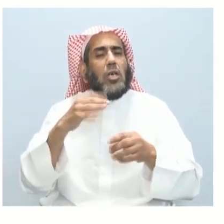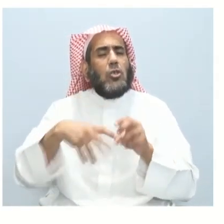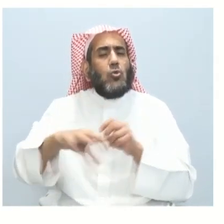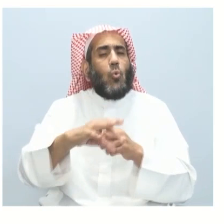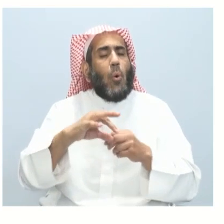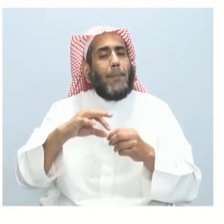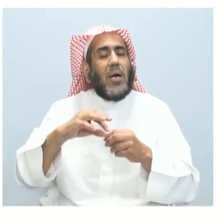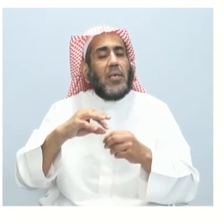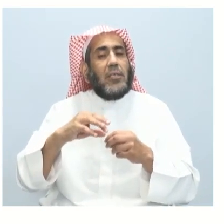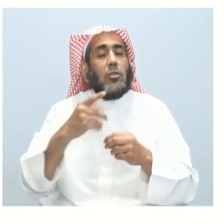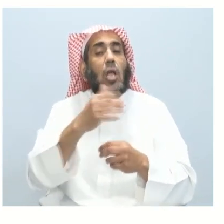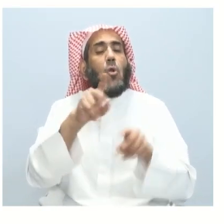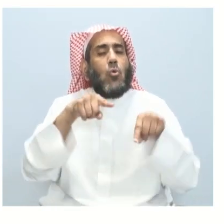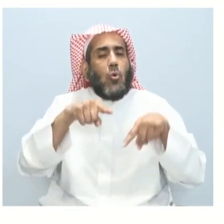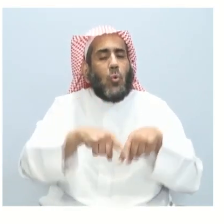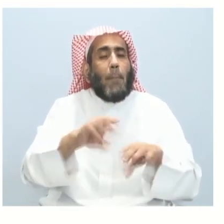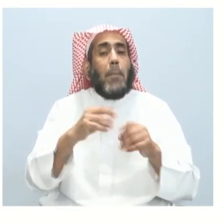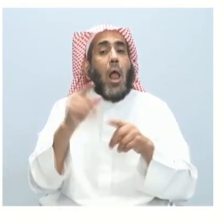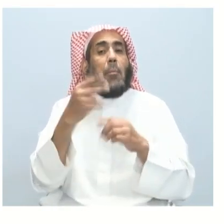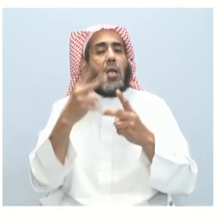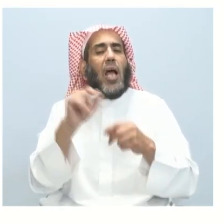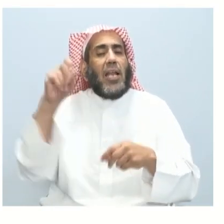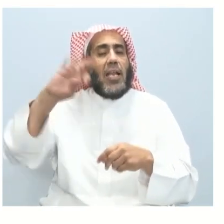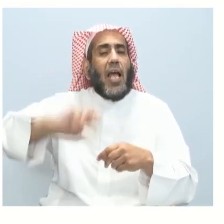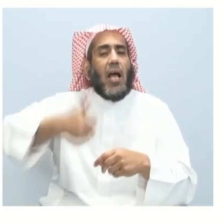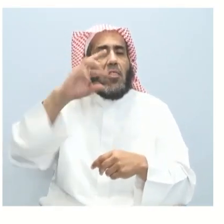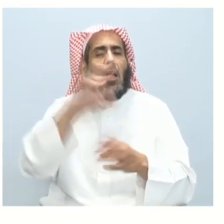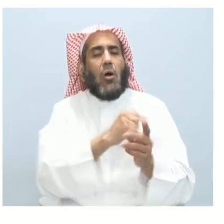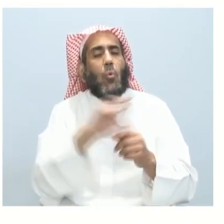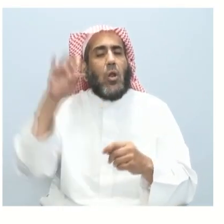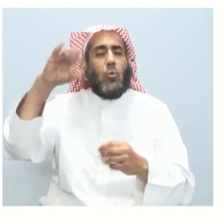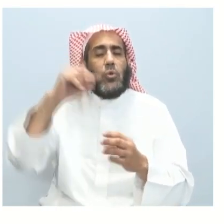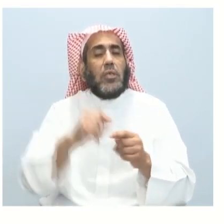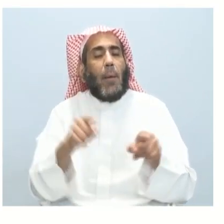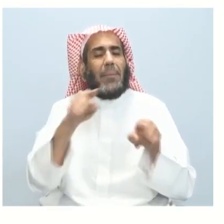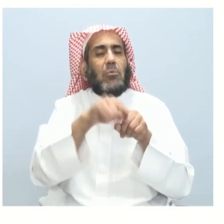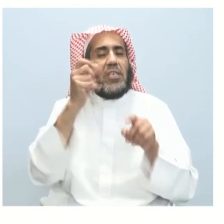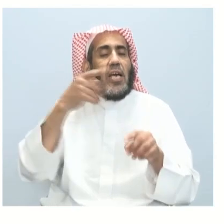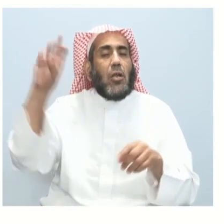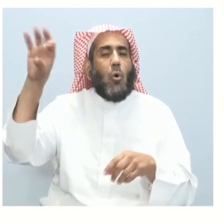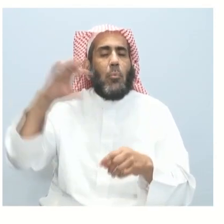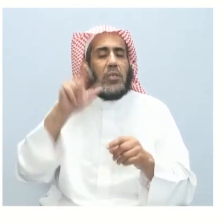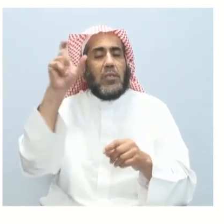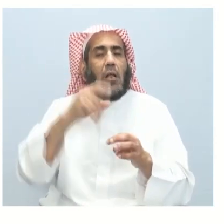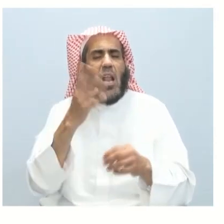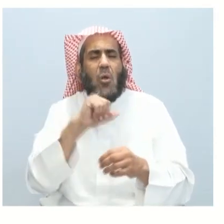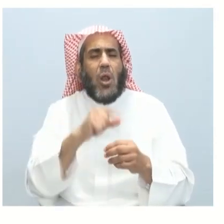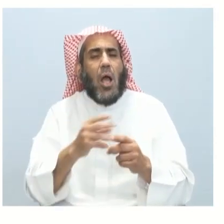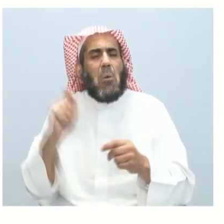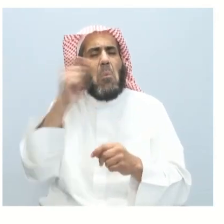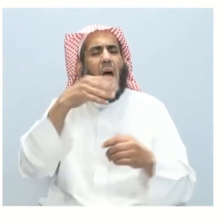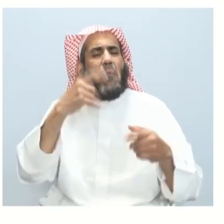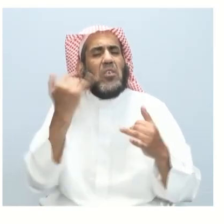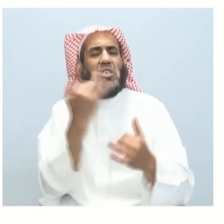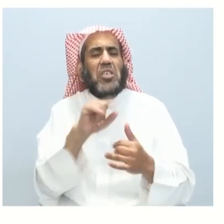الشعوب فعند اليونان ملحمتين شهيرتان هم الالياذه والاوديسه المنسوبان للشاعر هوميروس وايضا ليست هناك ملاحم موجوده في